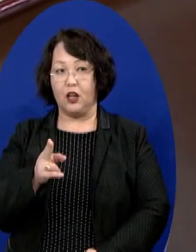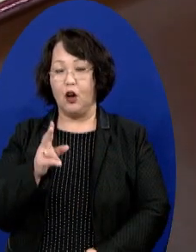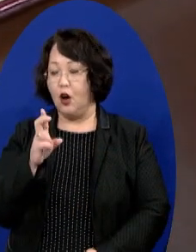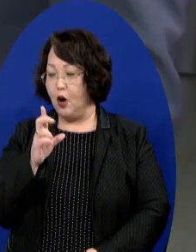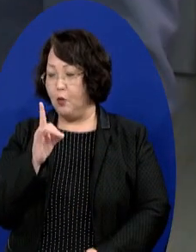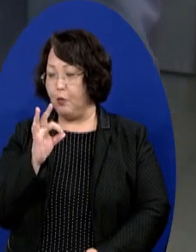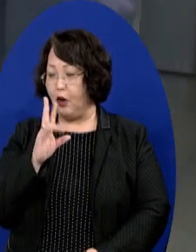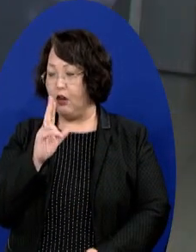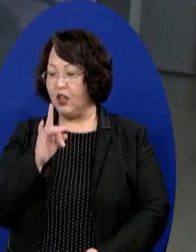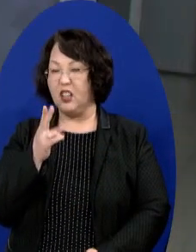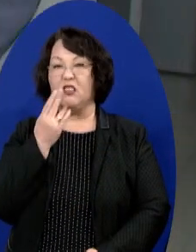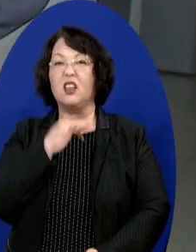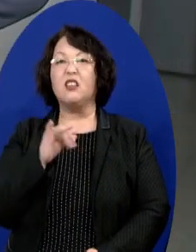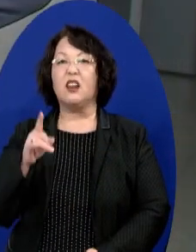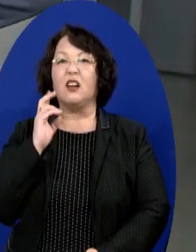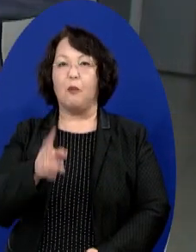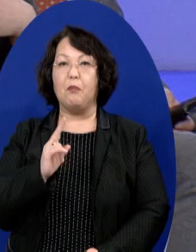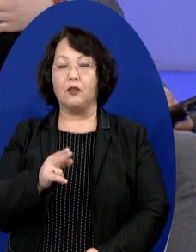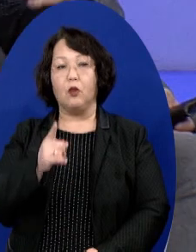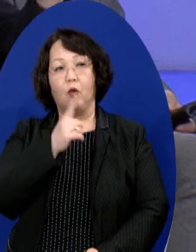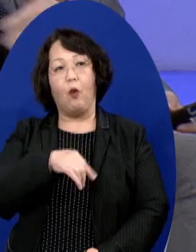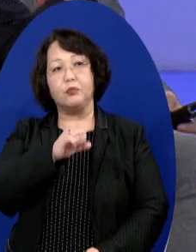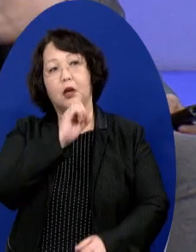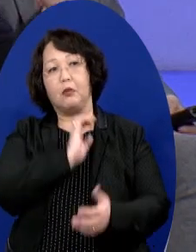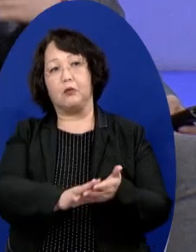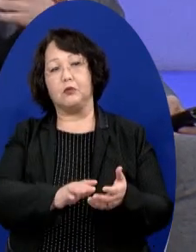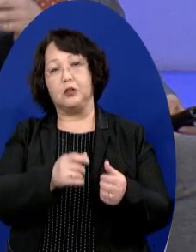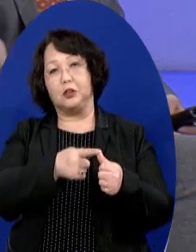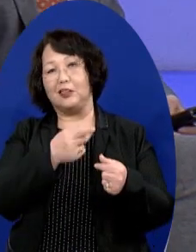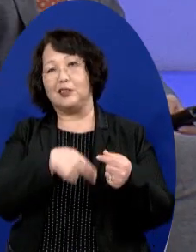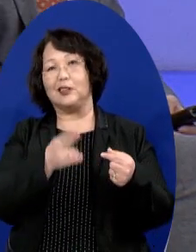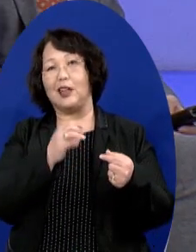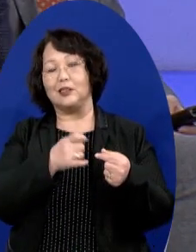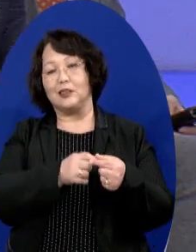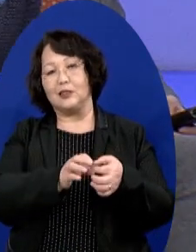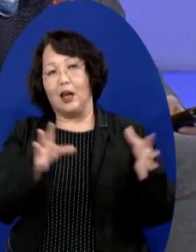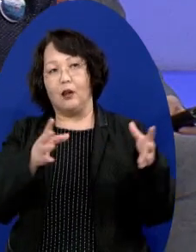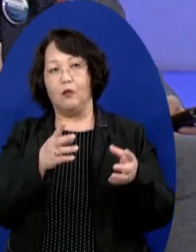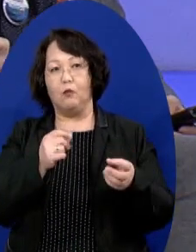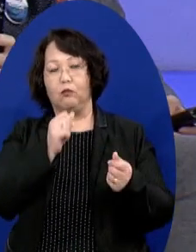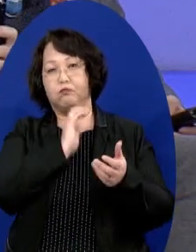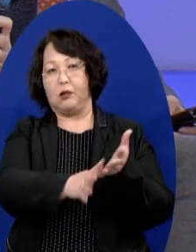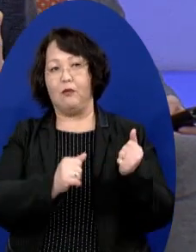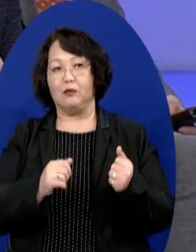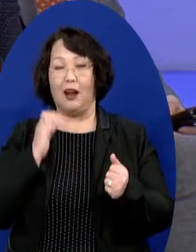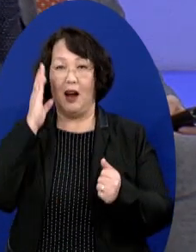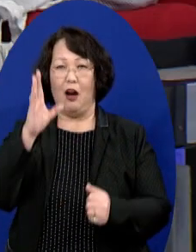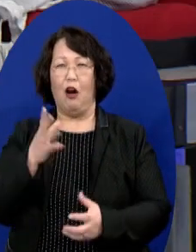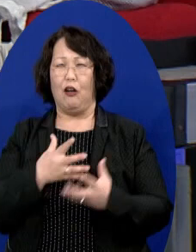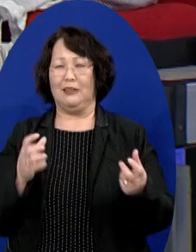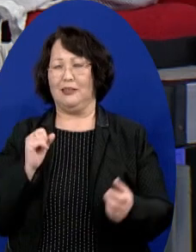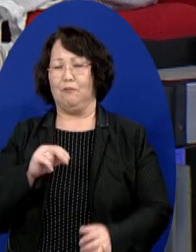нээж халаасны мөнгөөрөө л арилжаанд оролцож болно. Мөнгөө өсгөж магадгүй саятан болох боломжийг хаан,